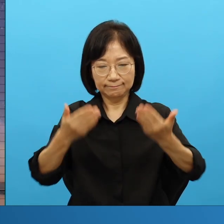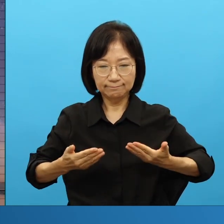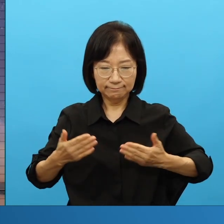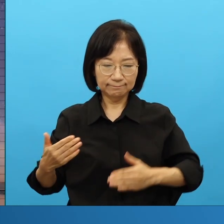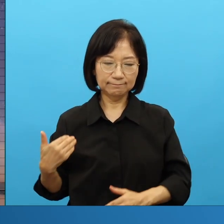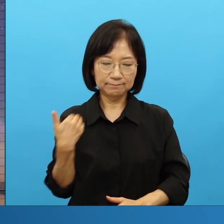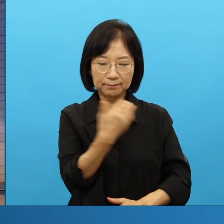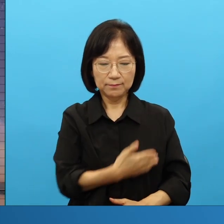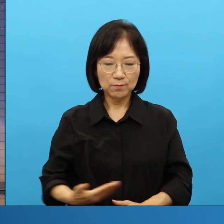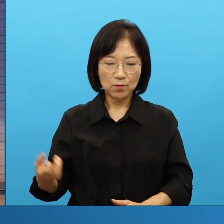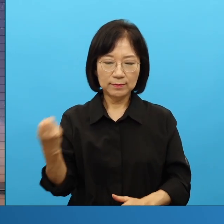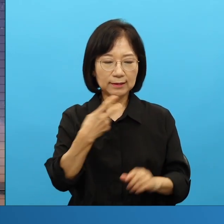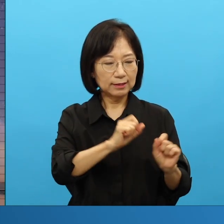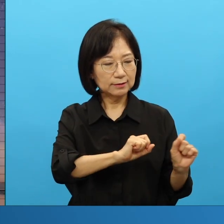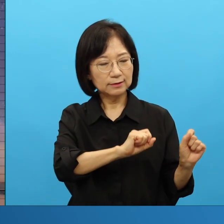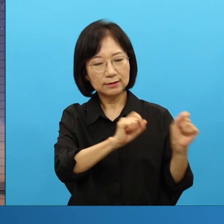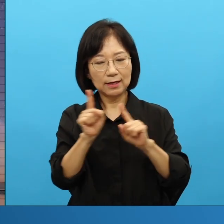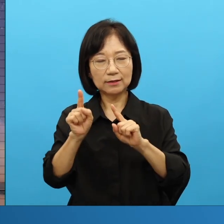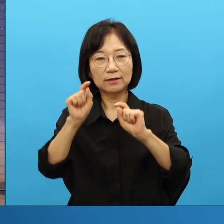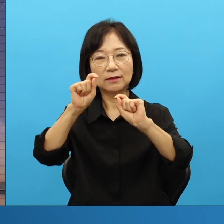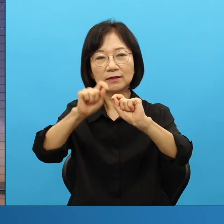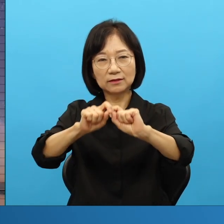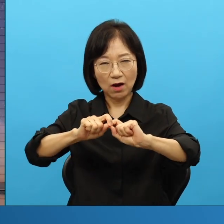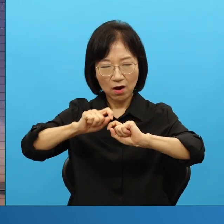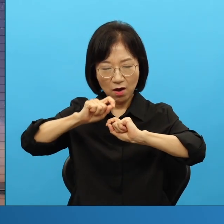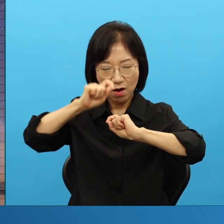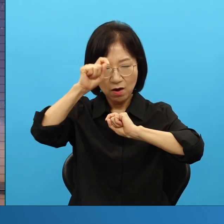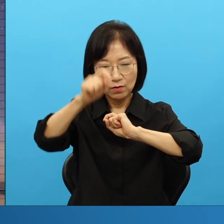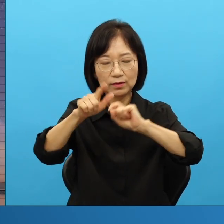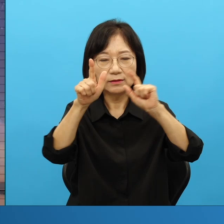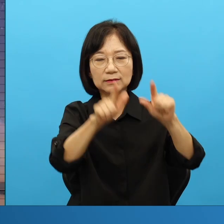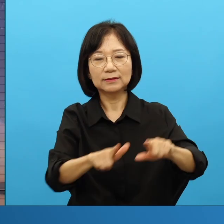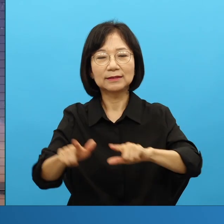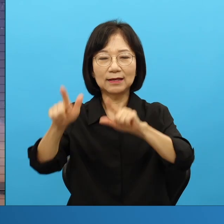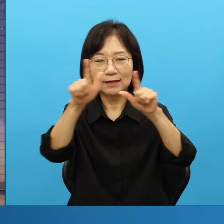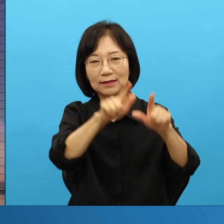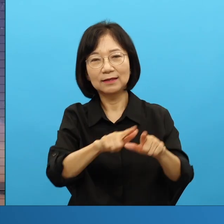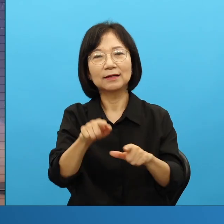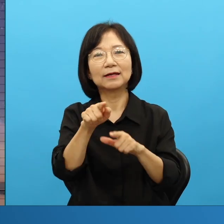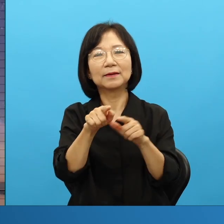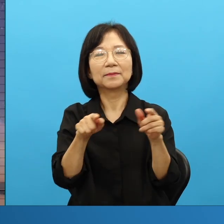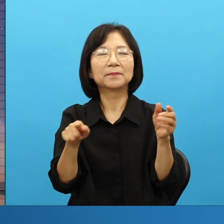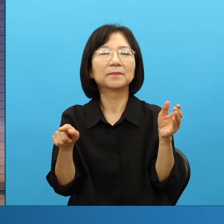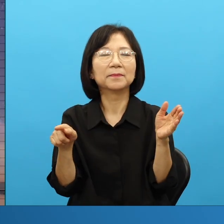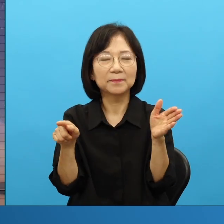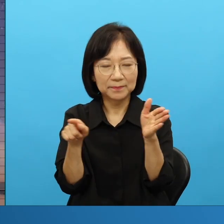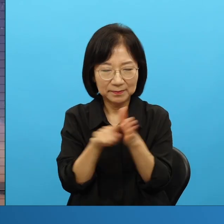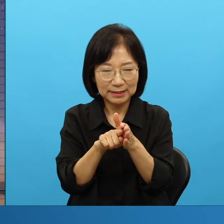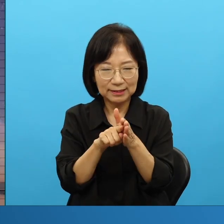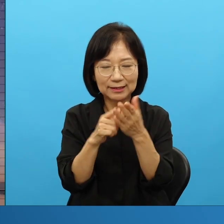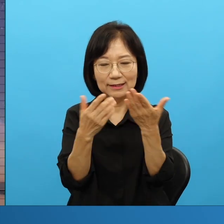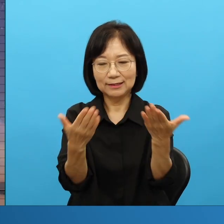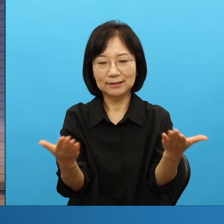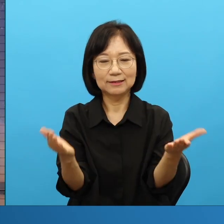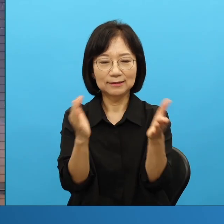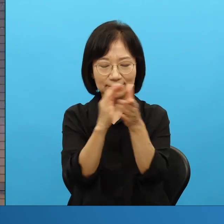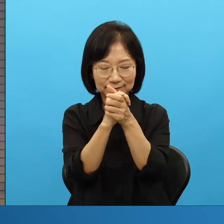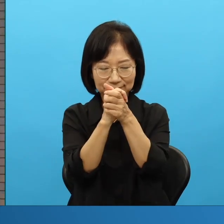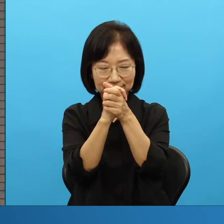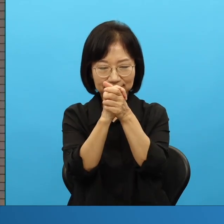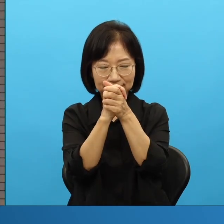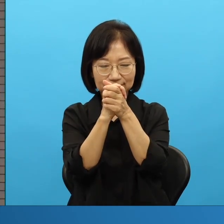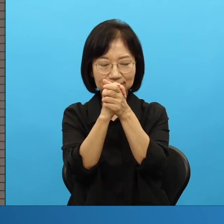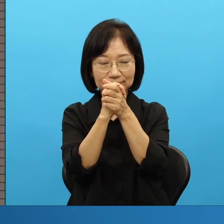사하여 주시는 것과 몸이 다시 사는 것과 영원히 사는 것을 믿사옵나이다.